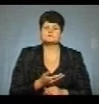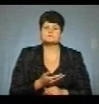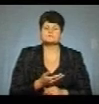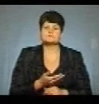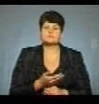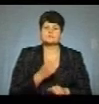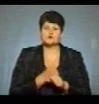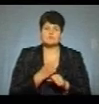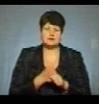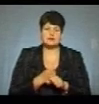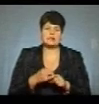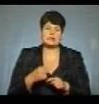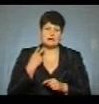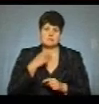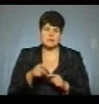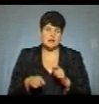вчинено кримінальний злочин